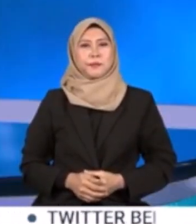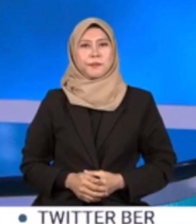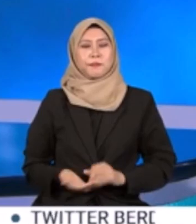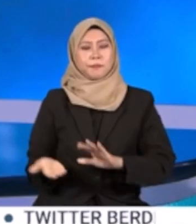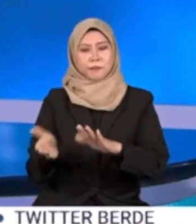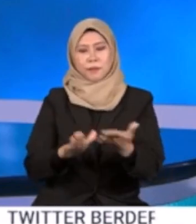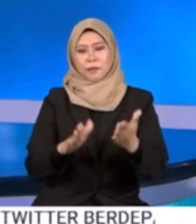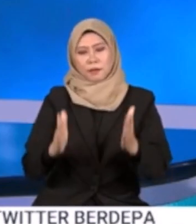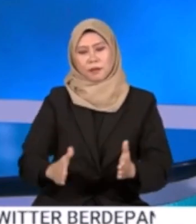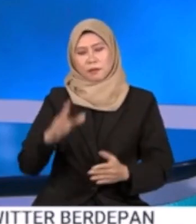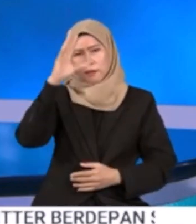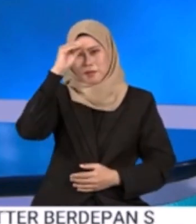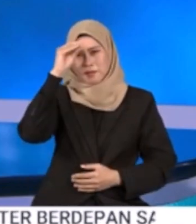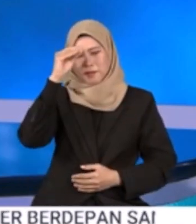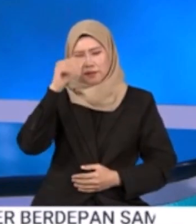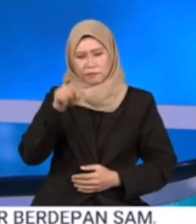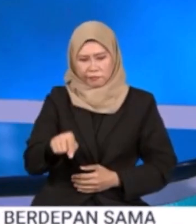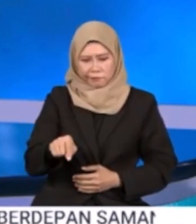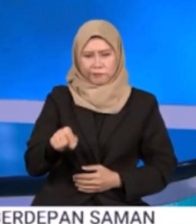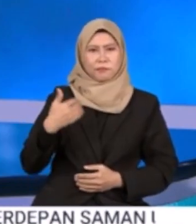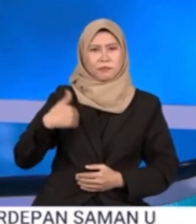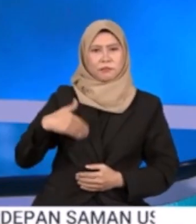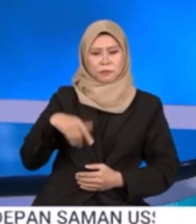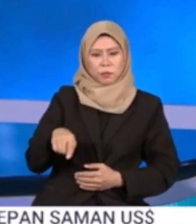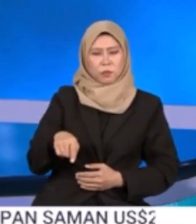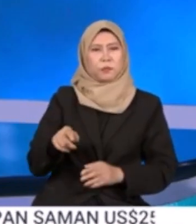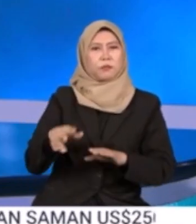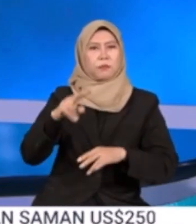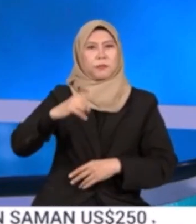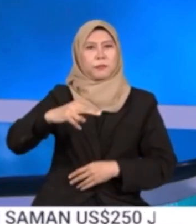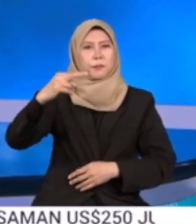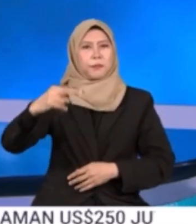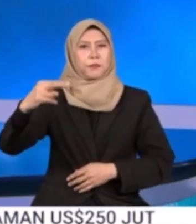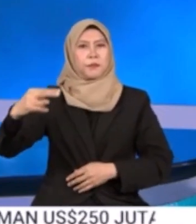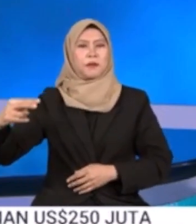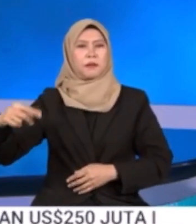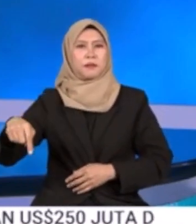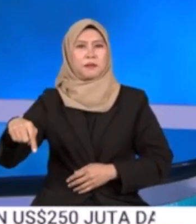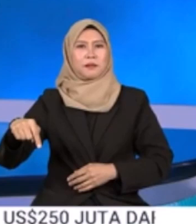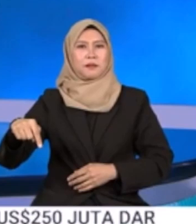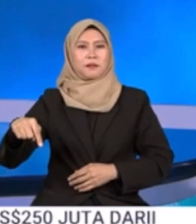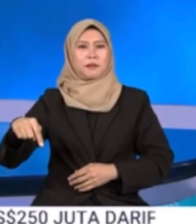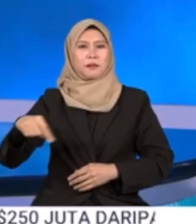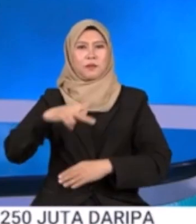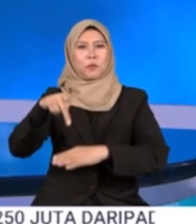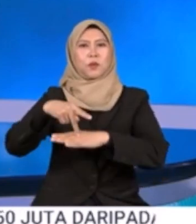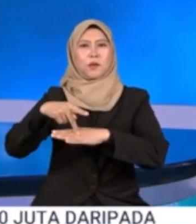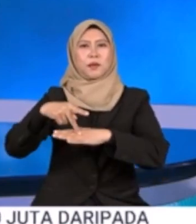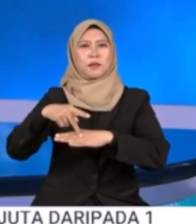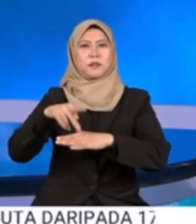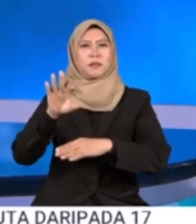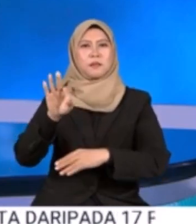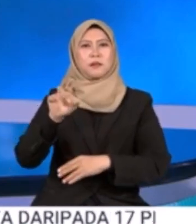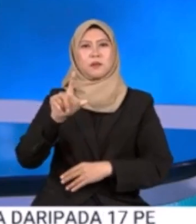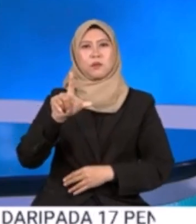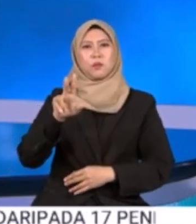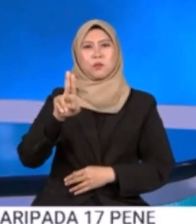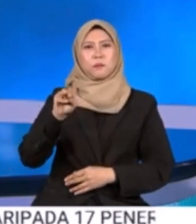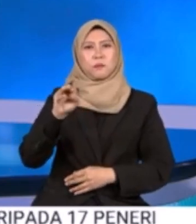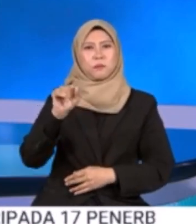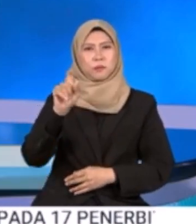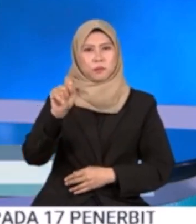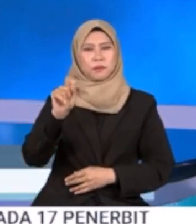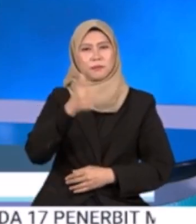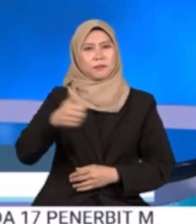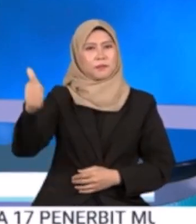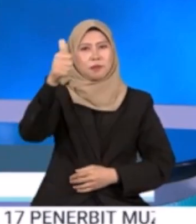mayat lelaki tanpa identiti ditemukan terapung di sekitar perairan kulan kepulauan sembilan lumut semalam pengarah